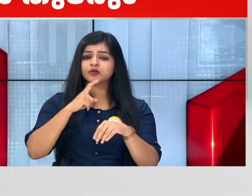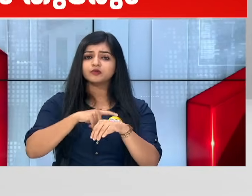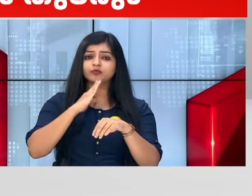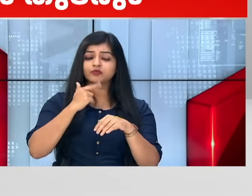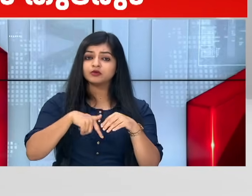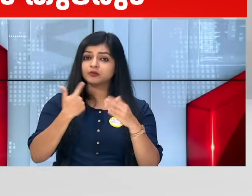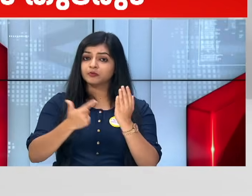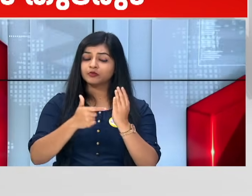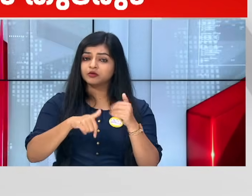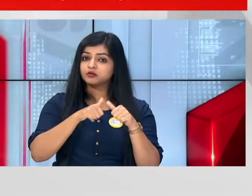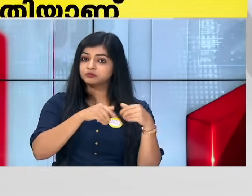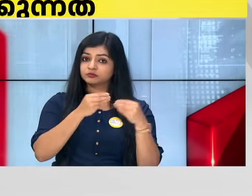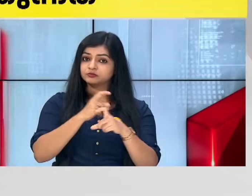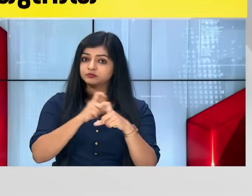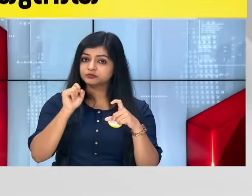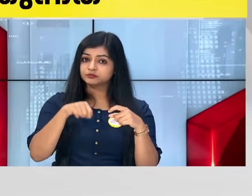നൽകും?